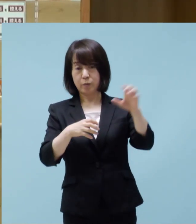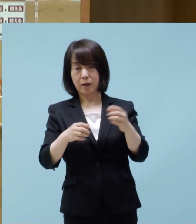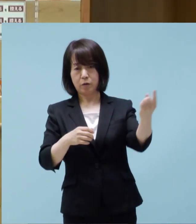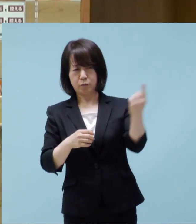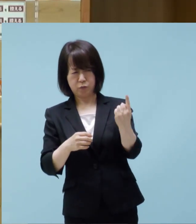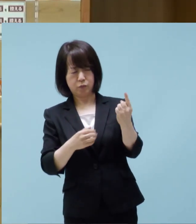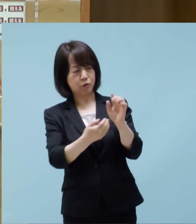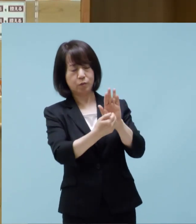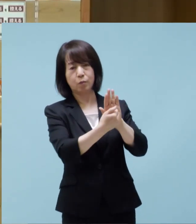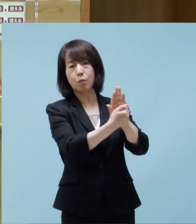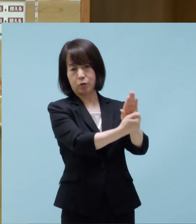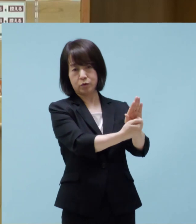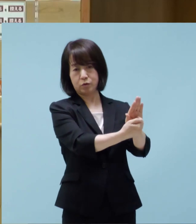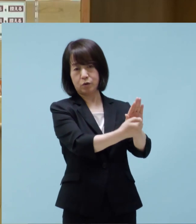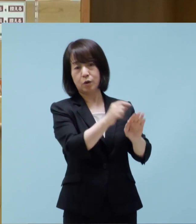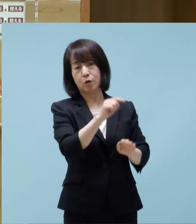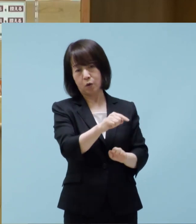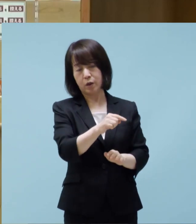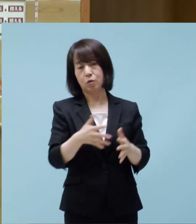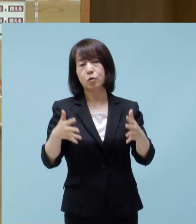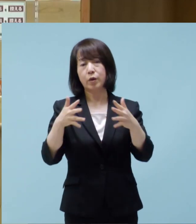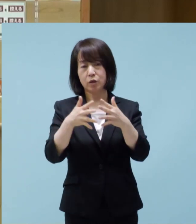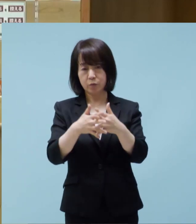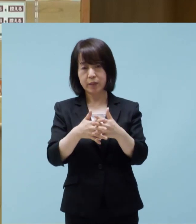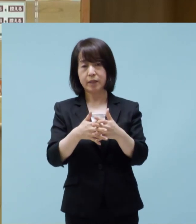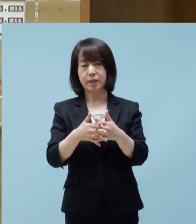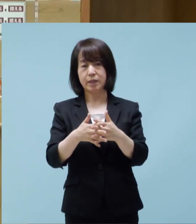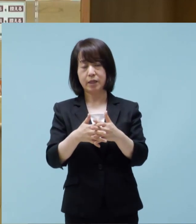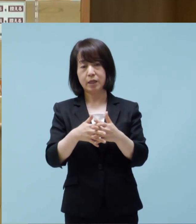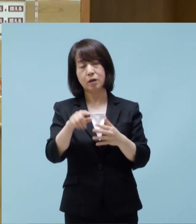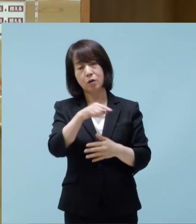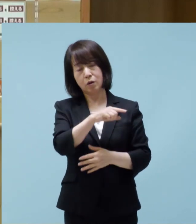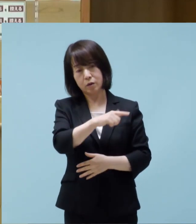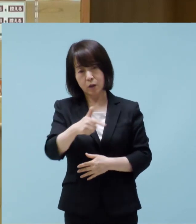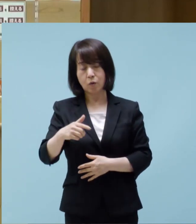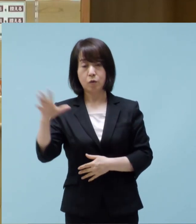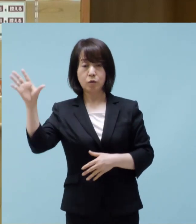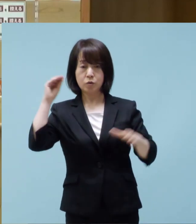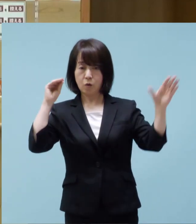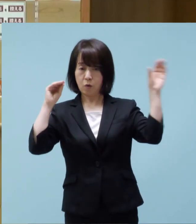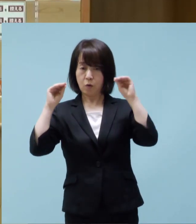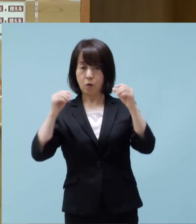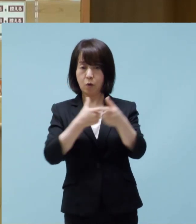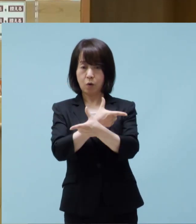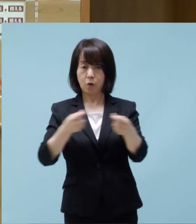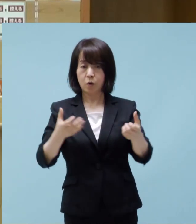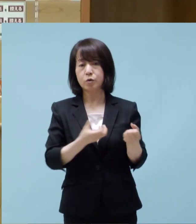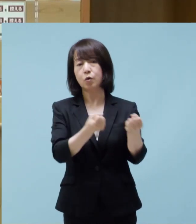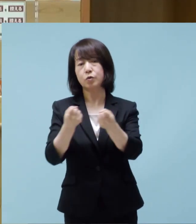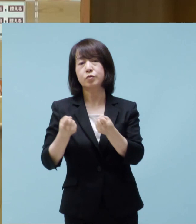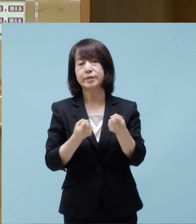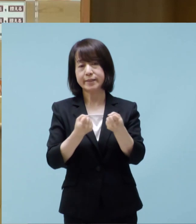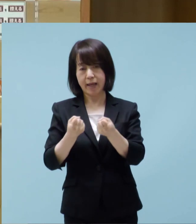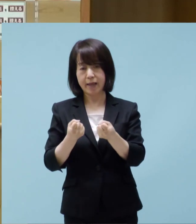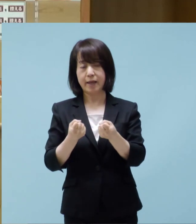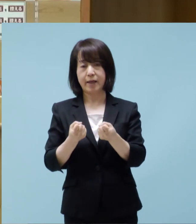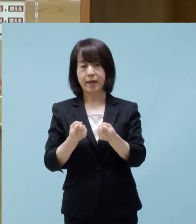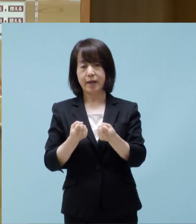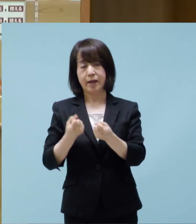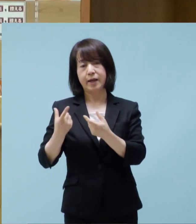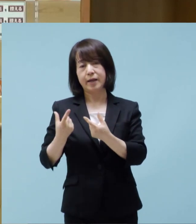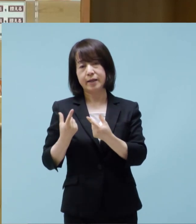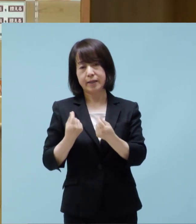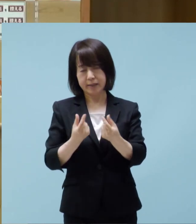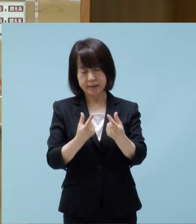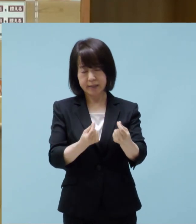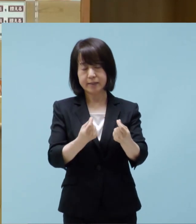み、こういったものを情報共有をさせていただいて、この適切な対策を進めていくこと